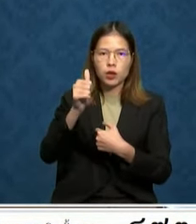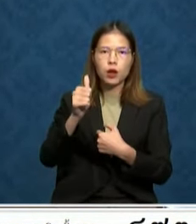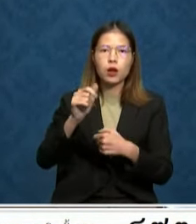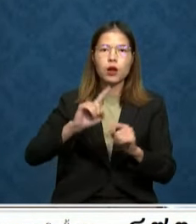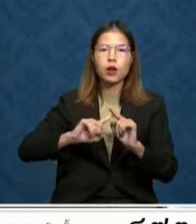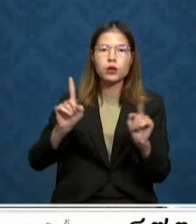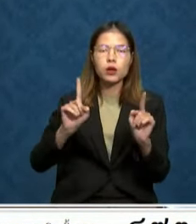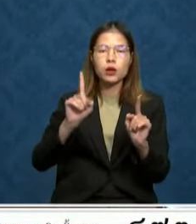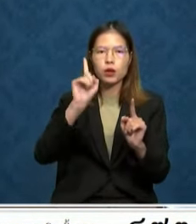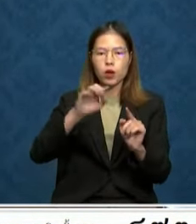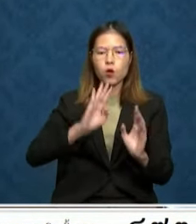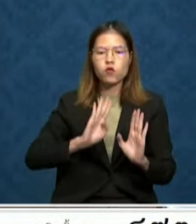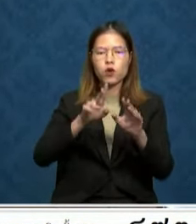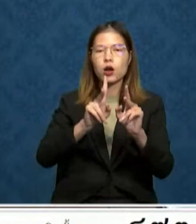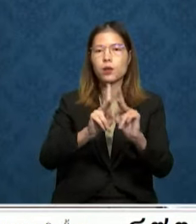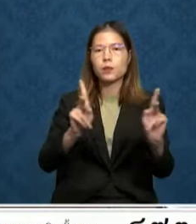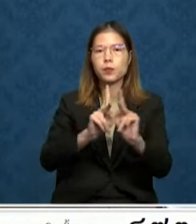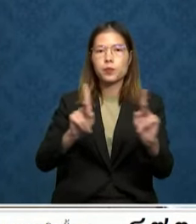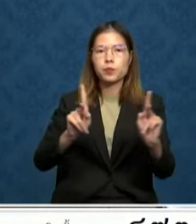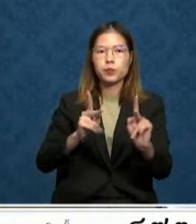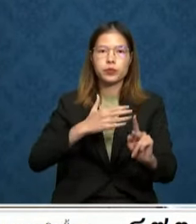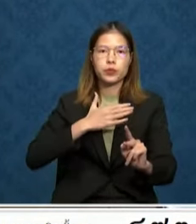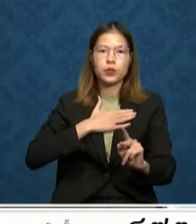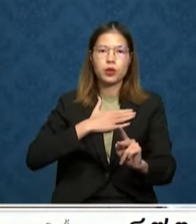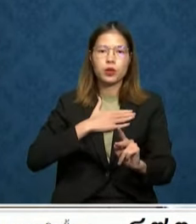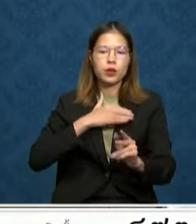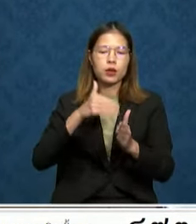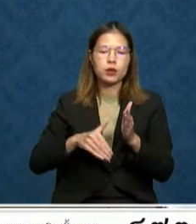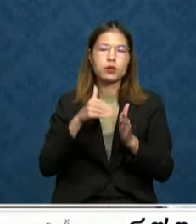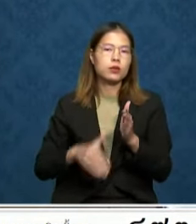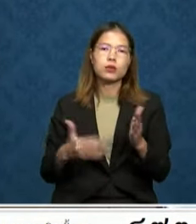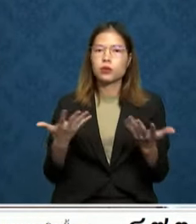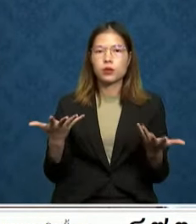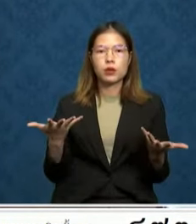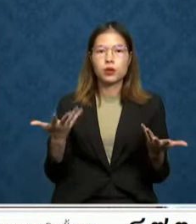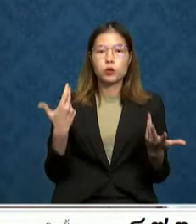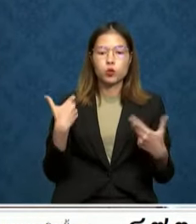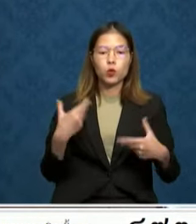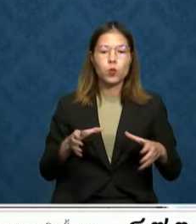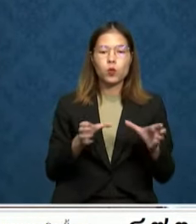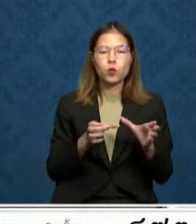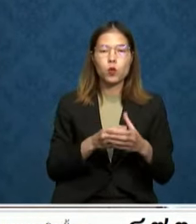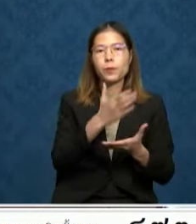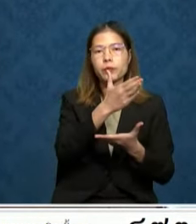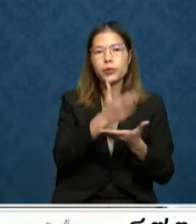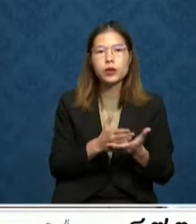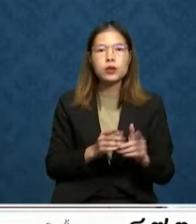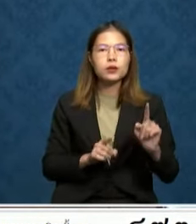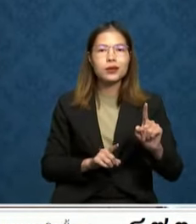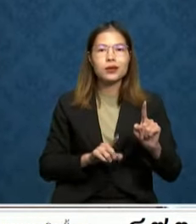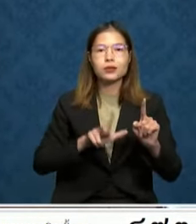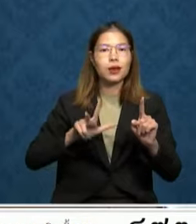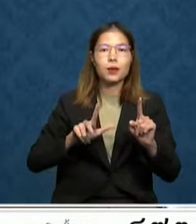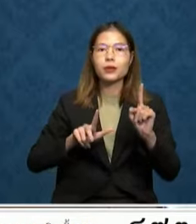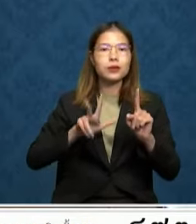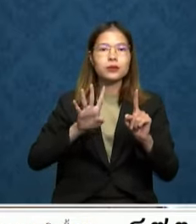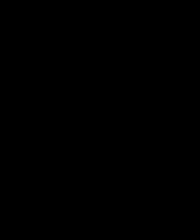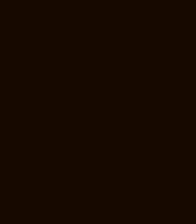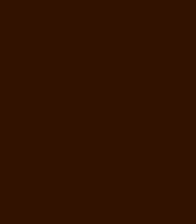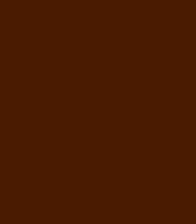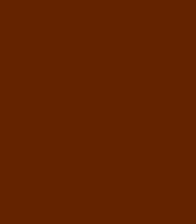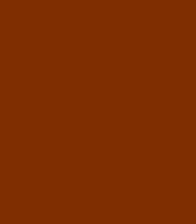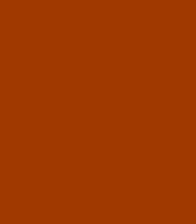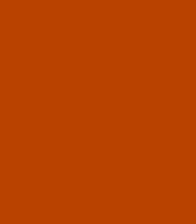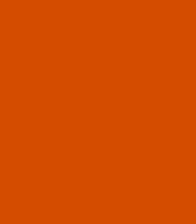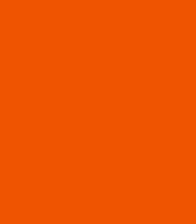ราะฉะนั้น ก็ตฝากกหที่การค่ะถ้างเราไม่ติดค่ะ ถ้าท่านจะใช้เสียงกึง 11ใน 3 รใน 4 enhancingpinขอบคุค่ะ